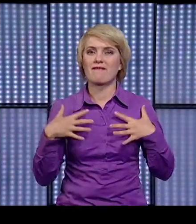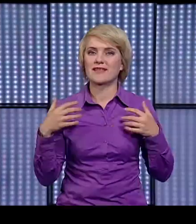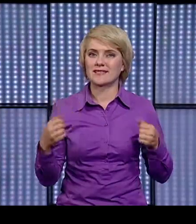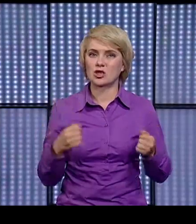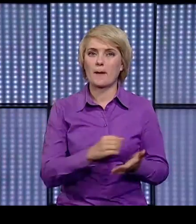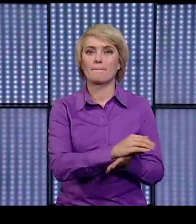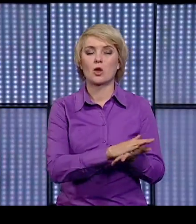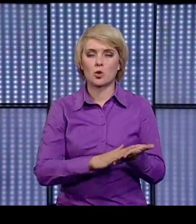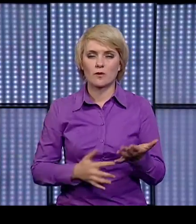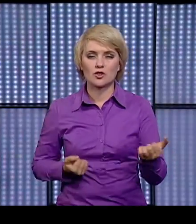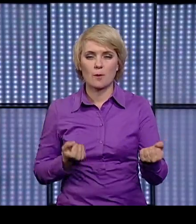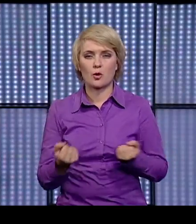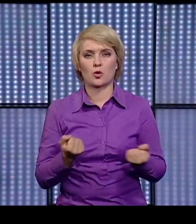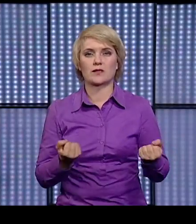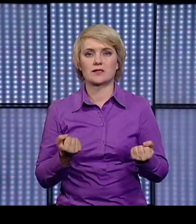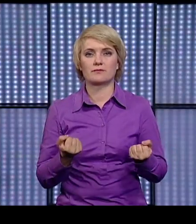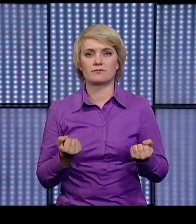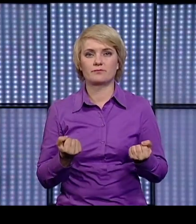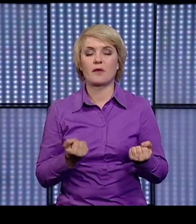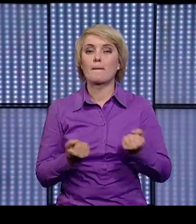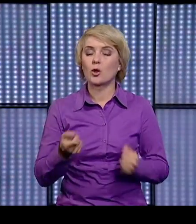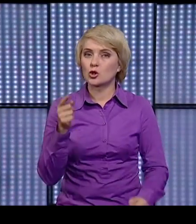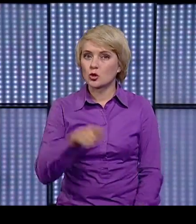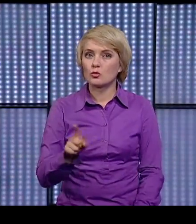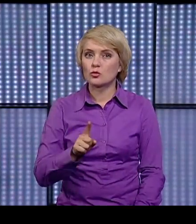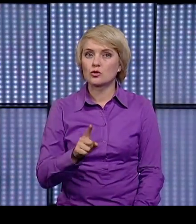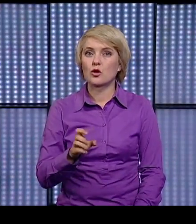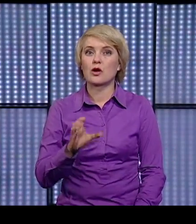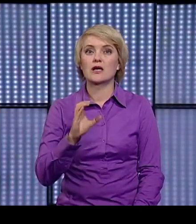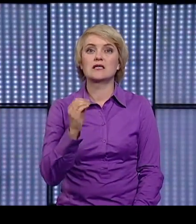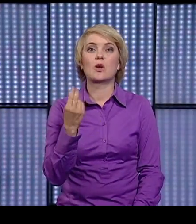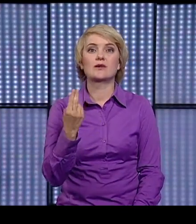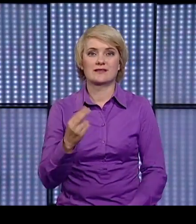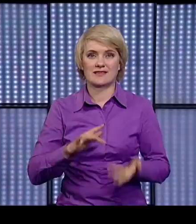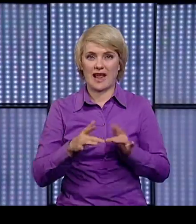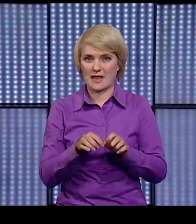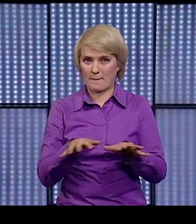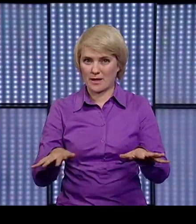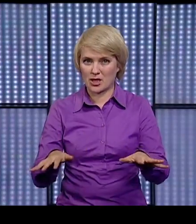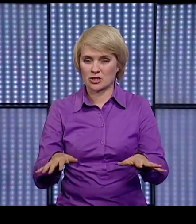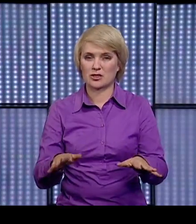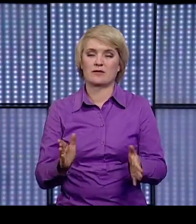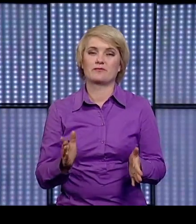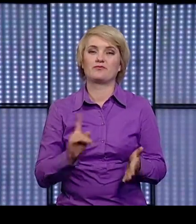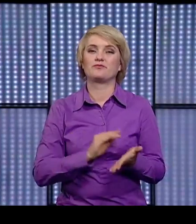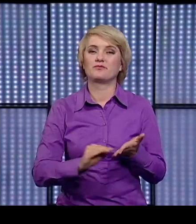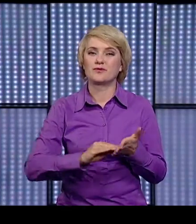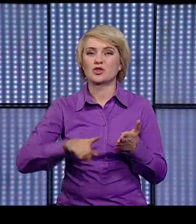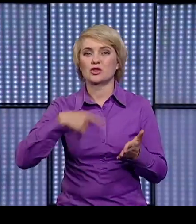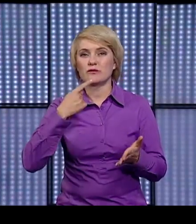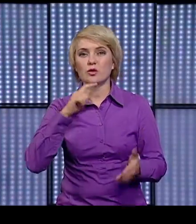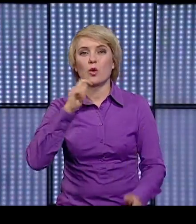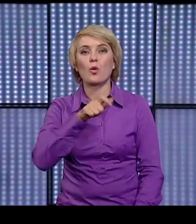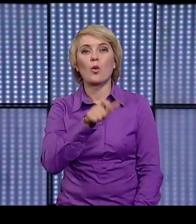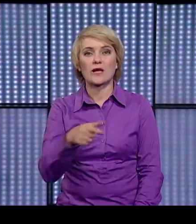продовжує боротись. Боротись, тому що, знаєте, соціальні мережі і все, що говорять і пишуть українці нам